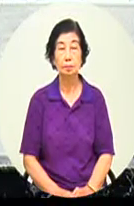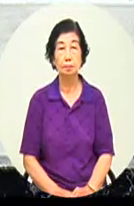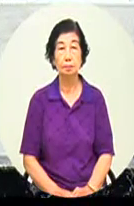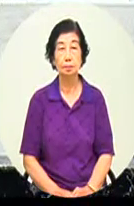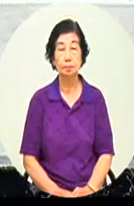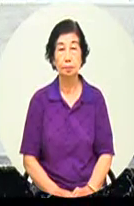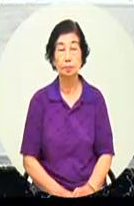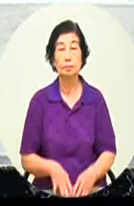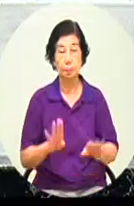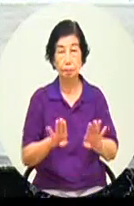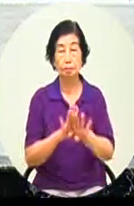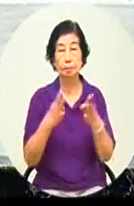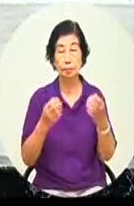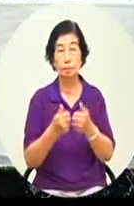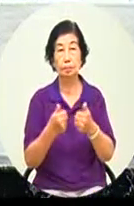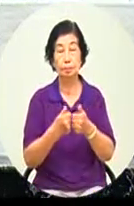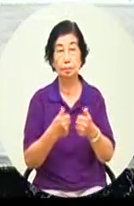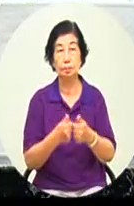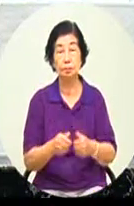好，我们现在开始开会。